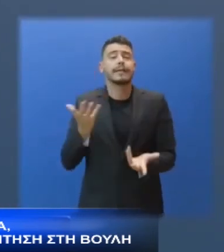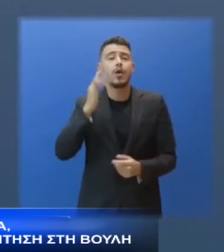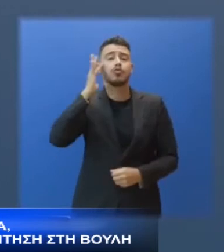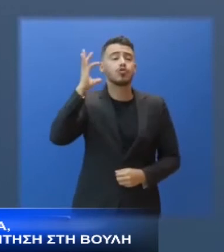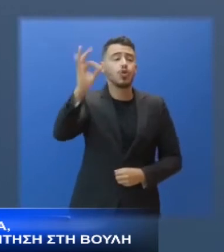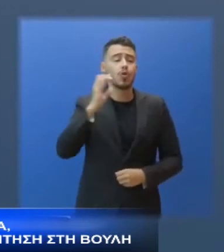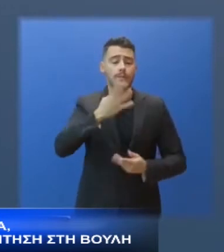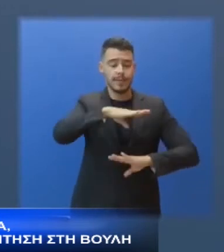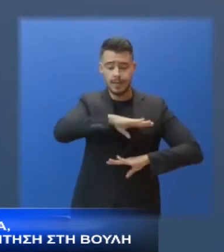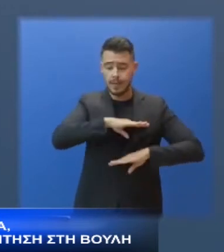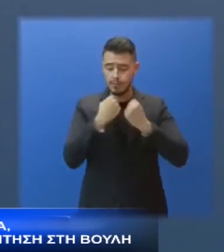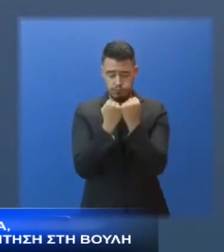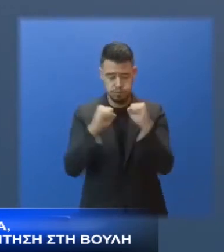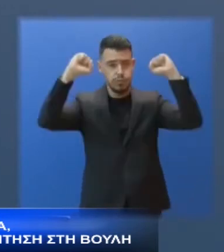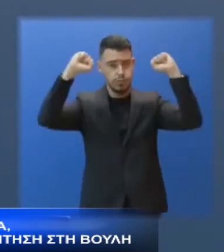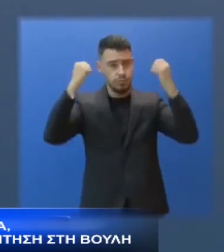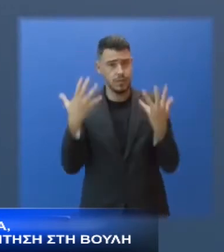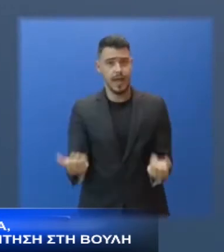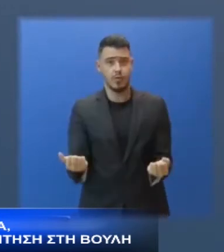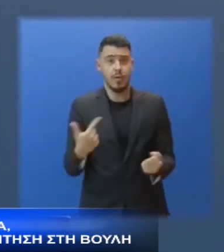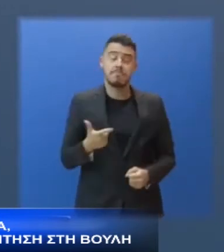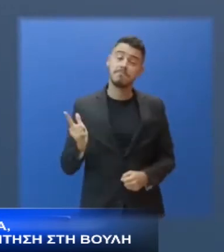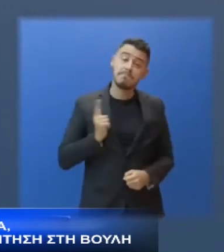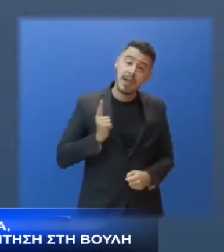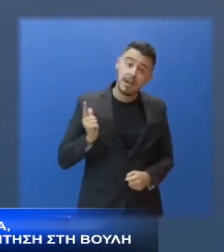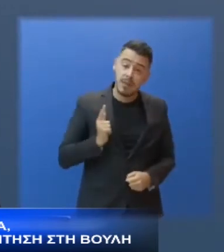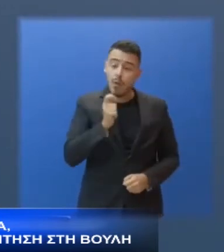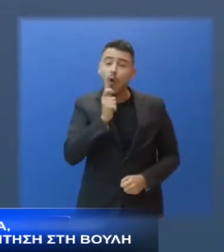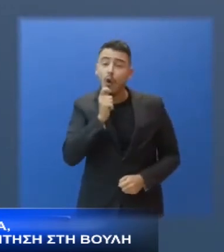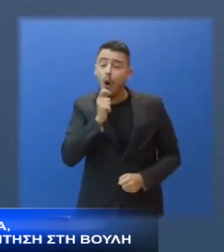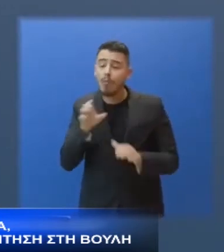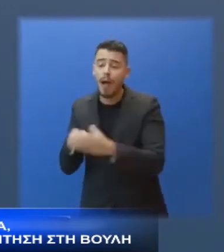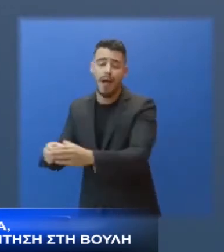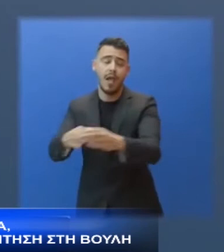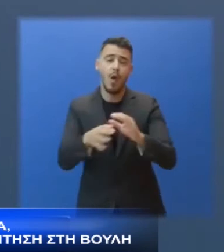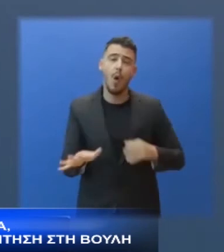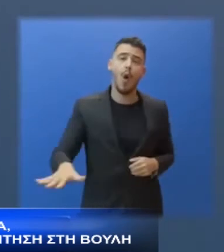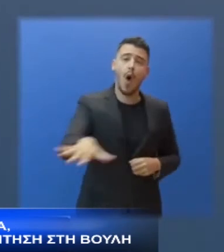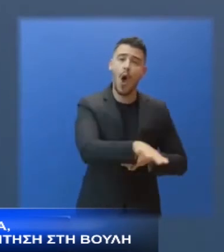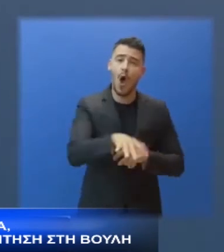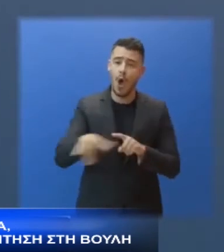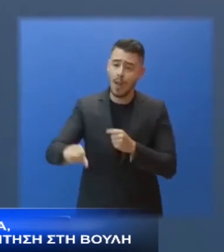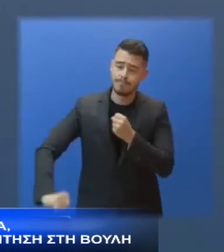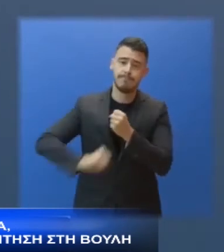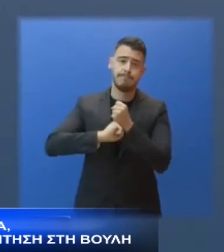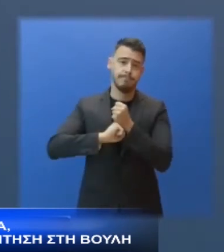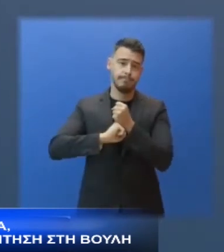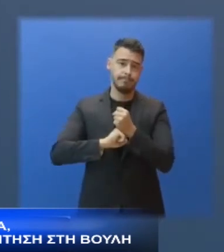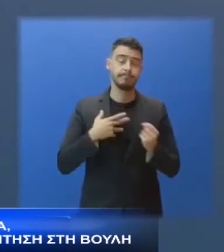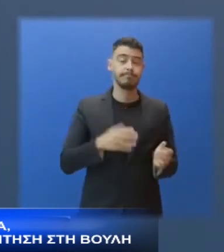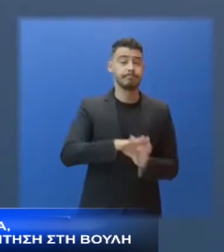ίδιος ο Πρωθυπουργός, μια διακομματική στήριξη της Συμφωνίας. Εν τω μεταξύ, συνεχίζονται οι διαπραγματεύσεις μας με τις